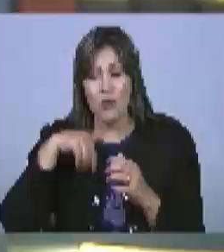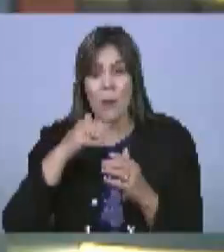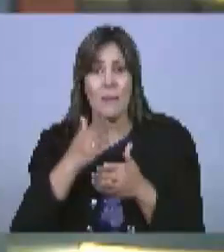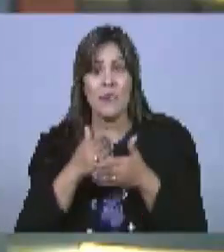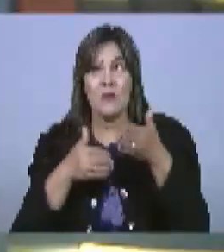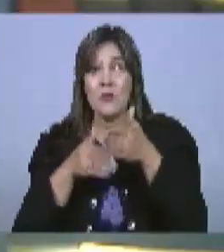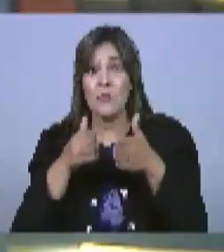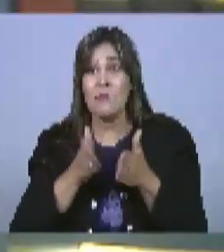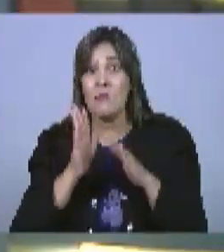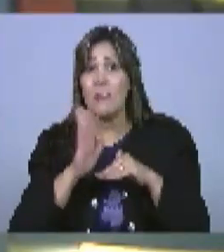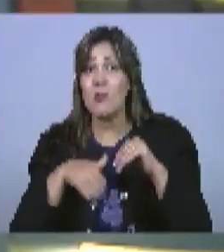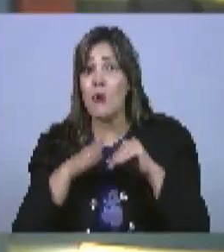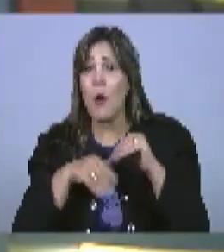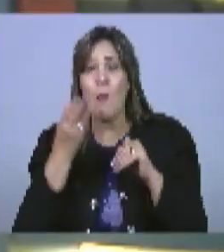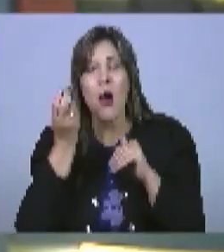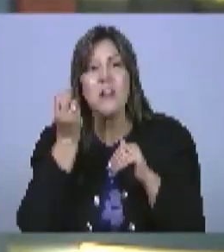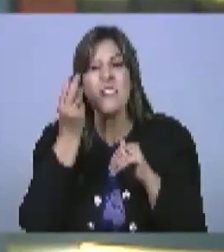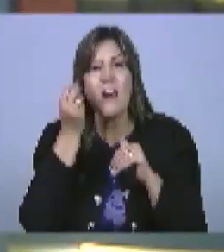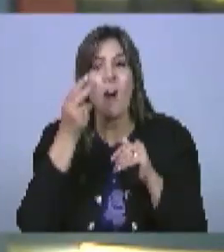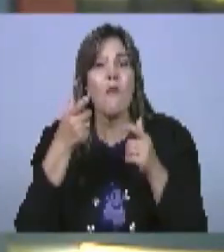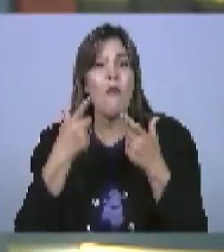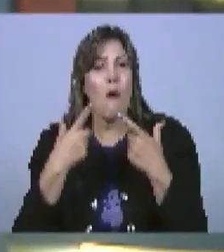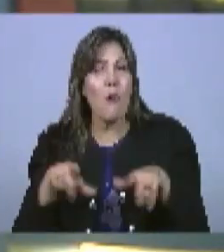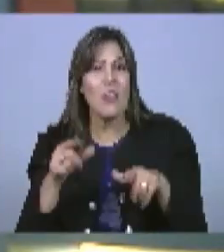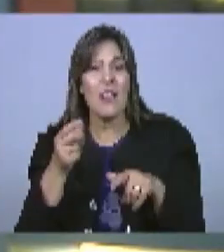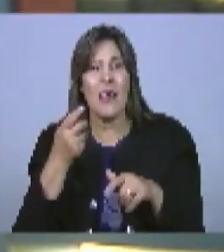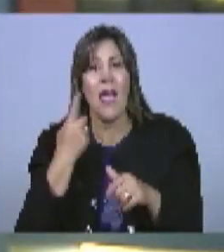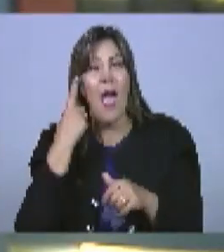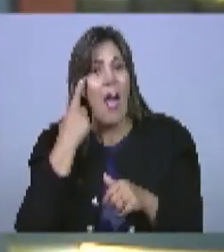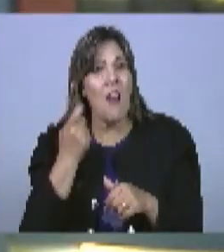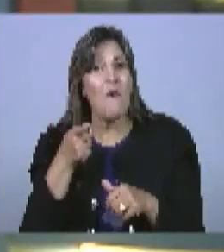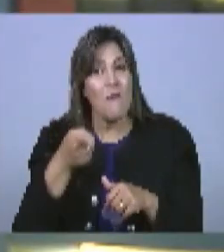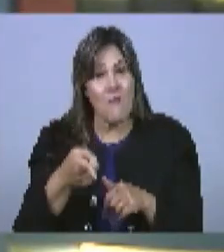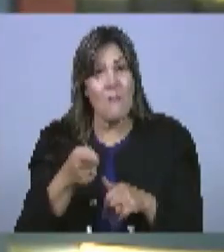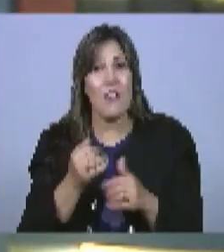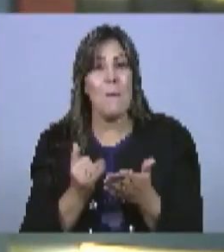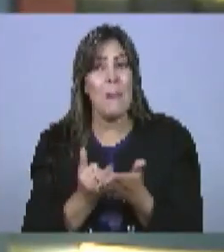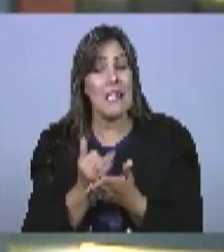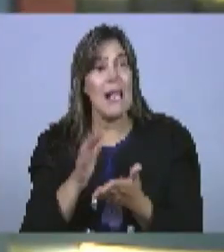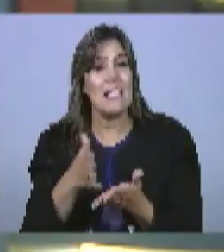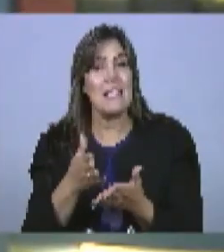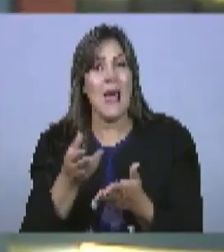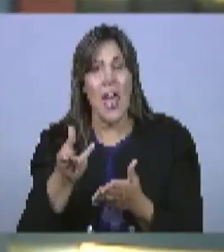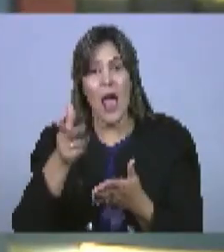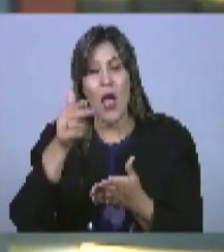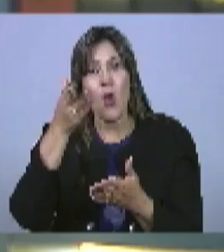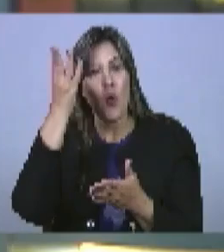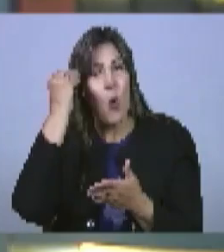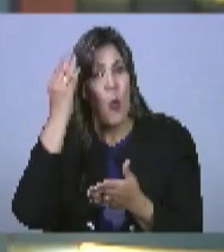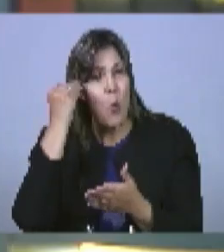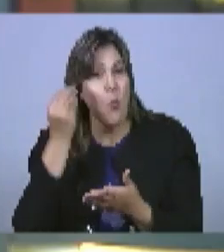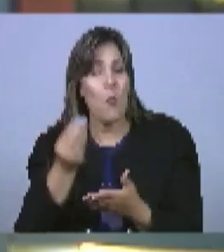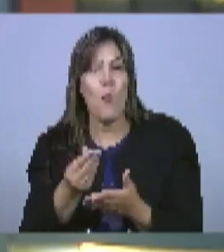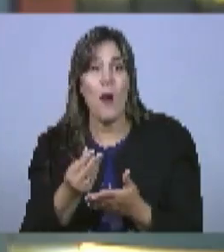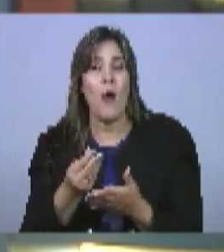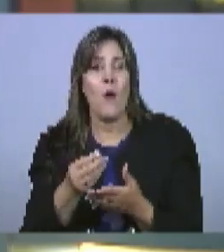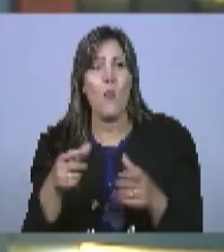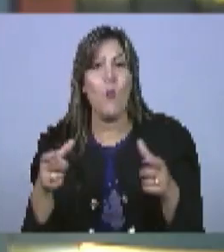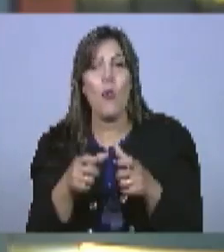بيتربى فيه على الثقافه الوطنيه وبيعرف فيها العلوم ومجتمعه